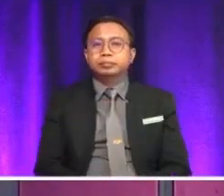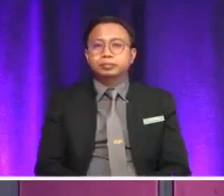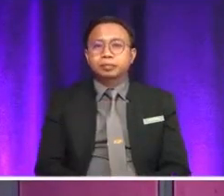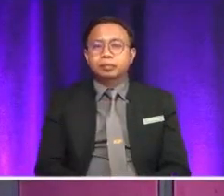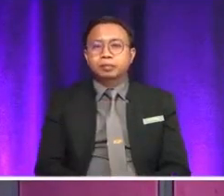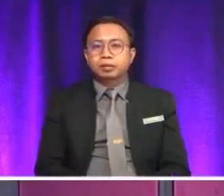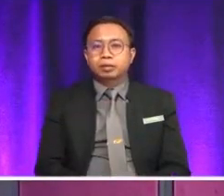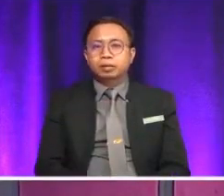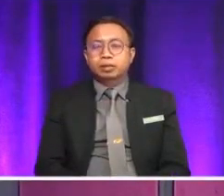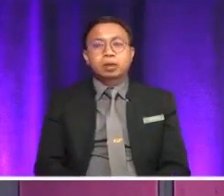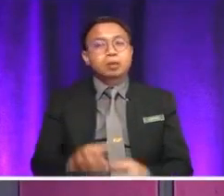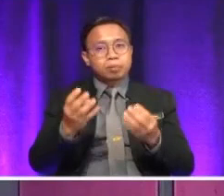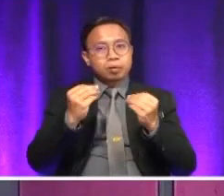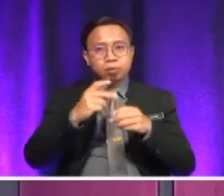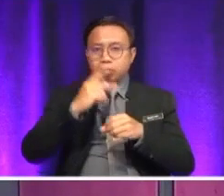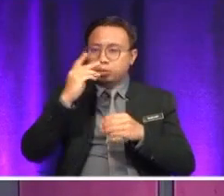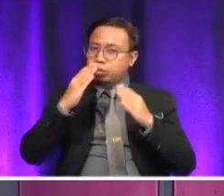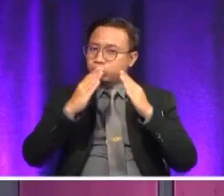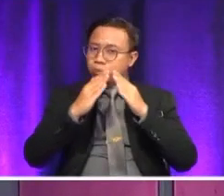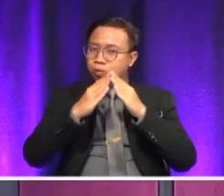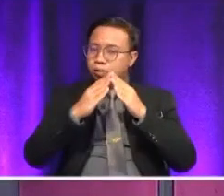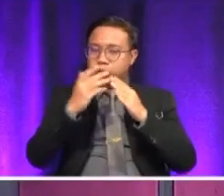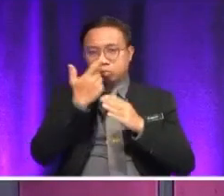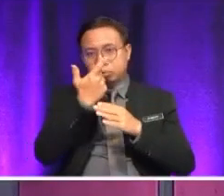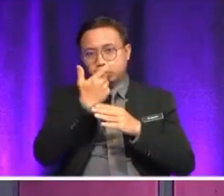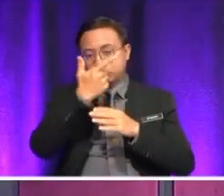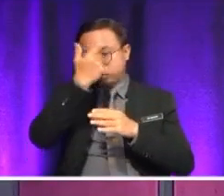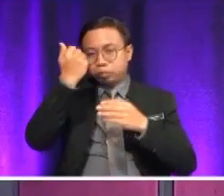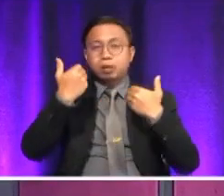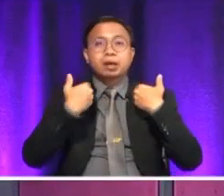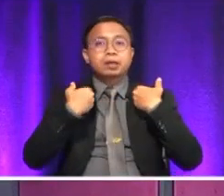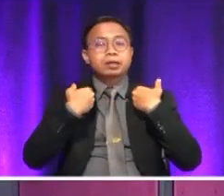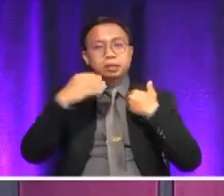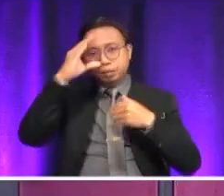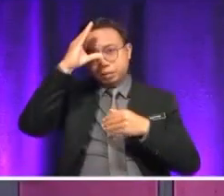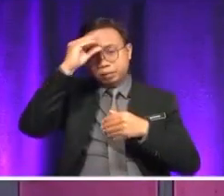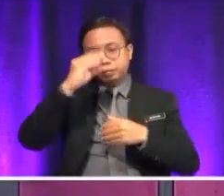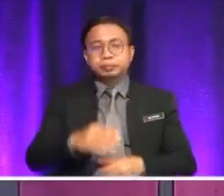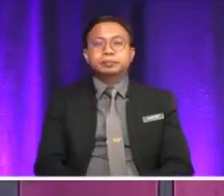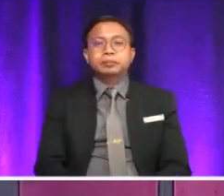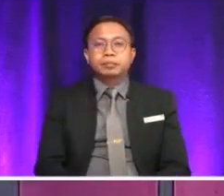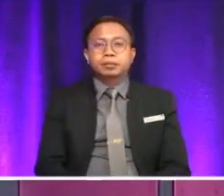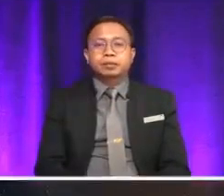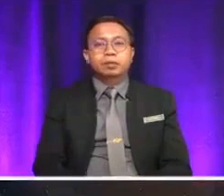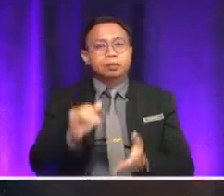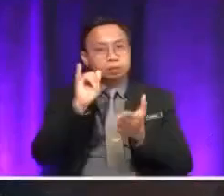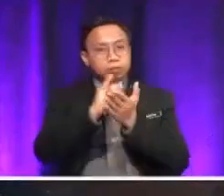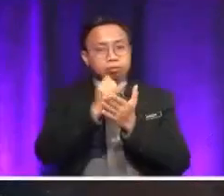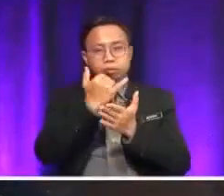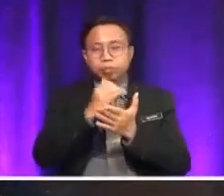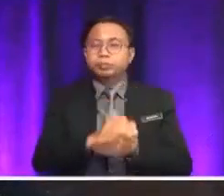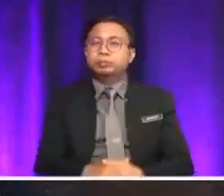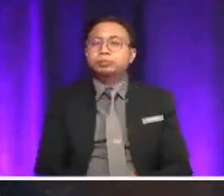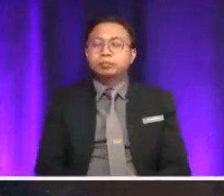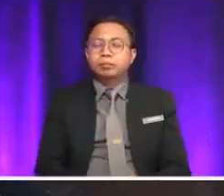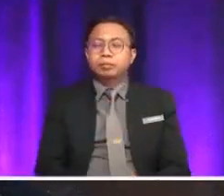juga sampai nak keluar rumah. Tak nak masuk ke rumah sebab apa? Ada abang dalam tu. Itu teruk dah cikgu tu.